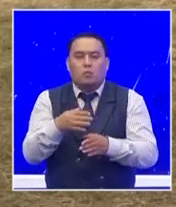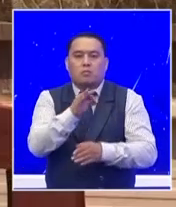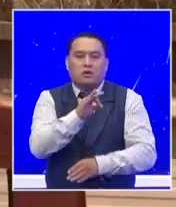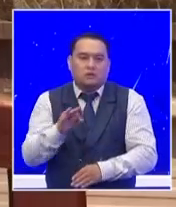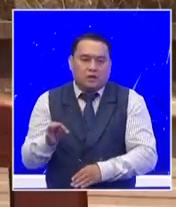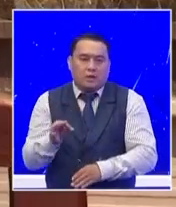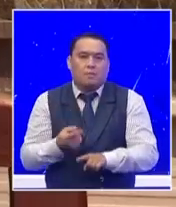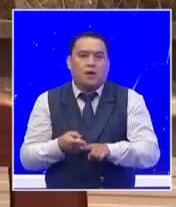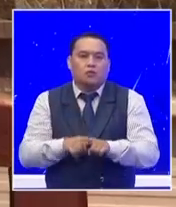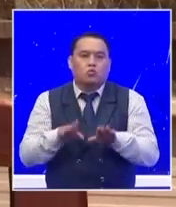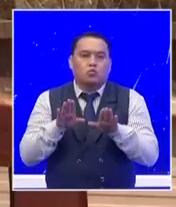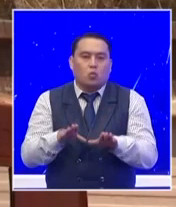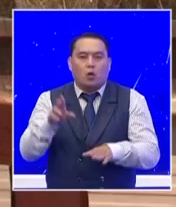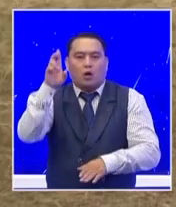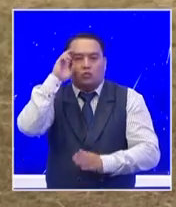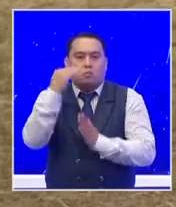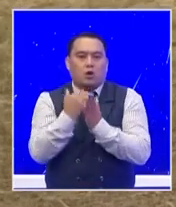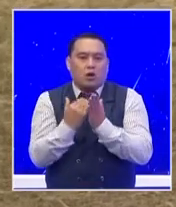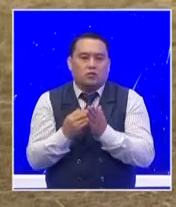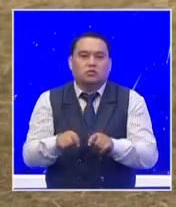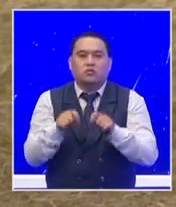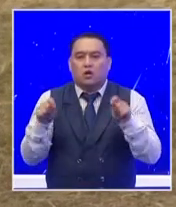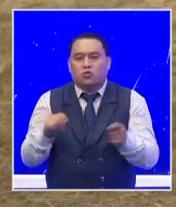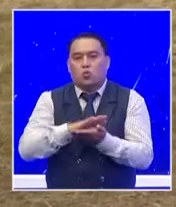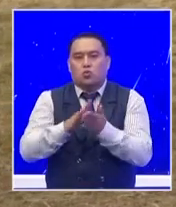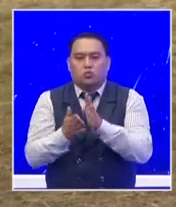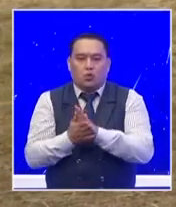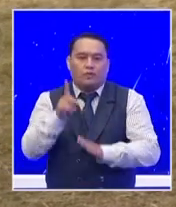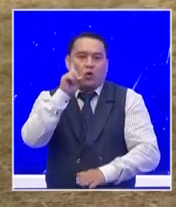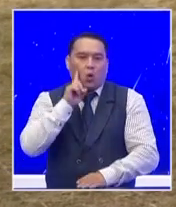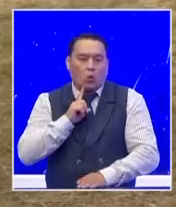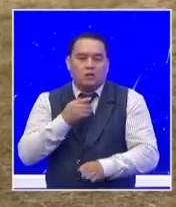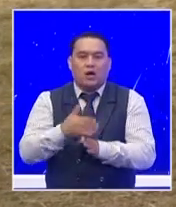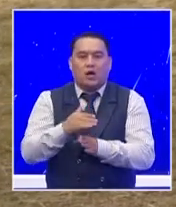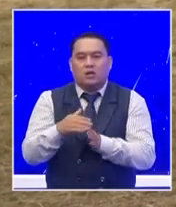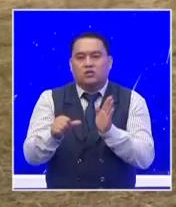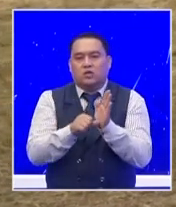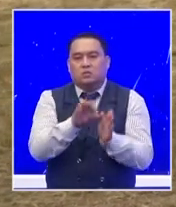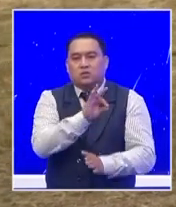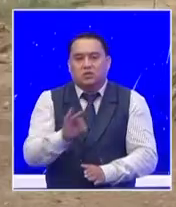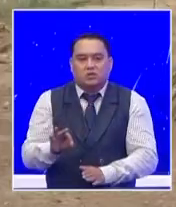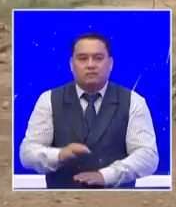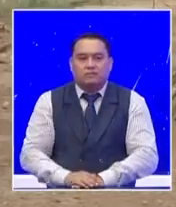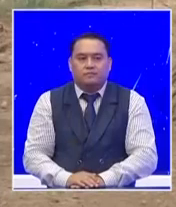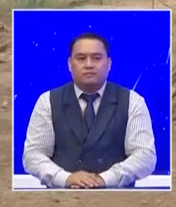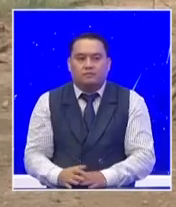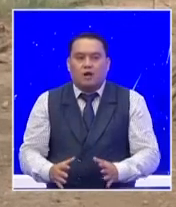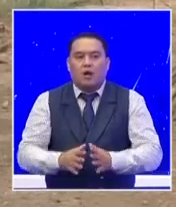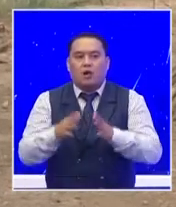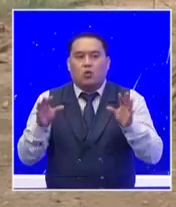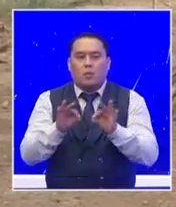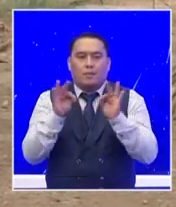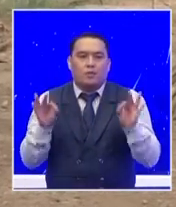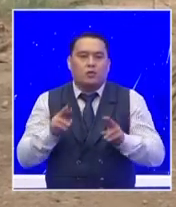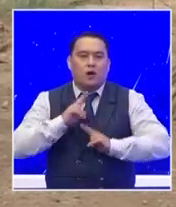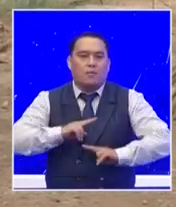процентной ставкой. И только вот по государственной программе нам создаются такие хорошие условия. Кредит всего под 6% годовых. Огромный объем работы